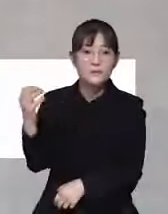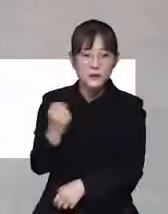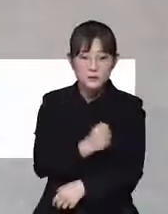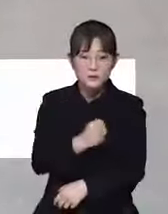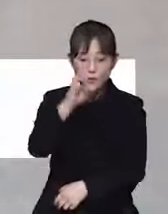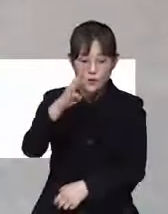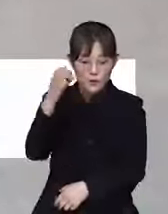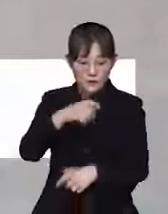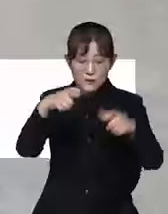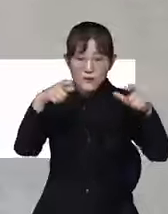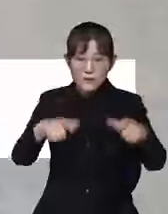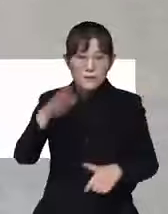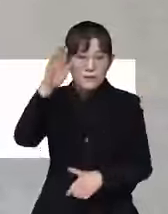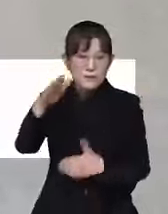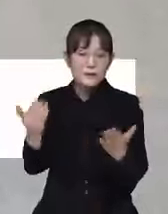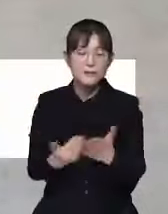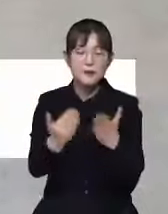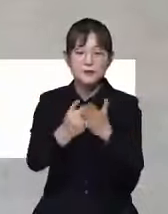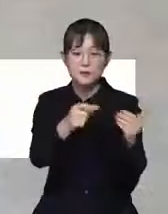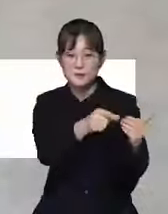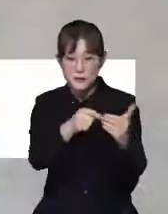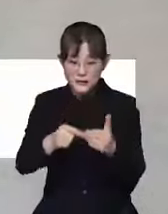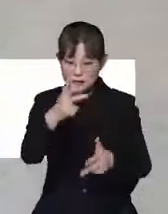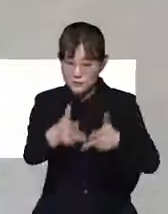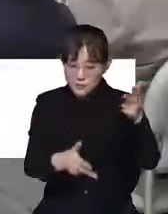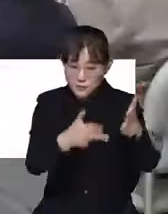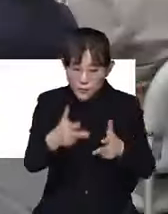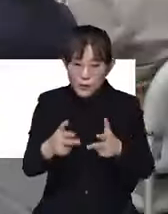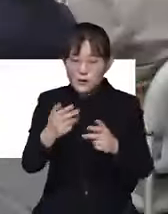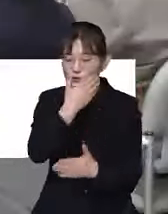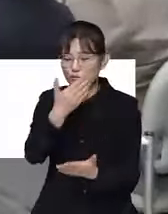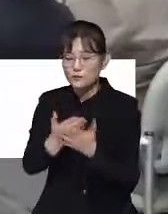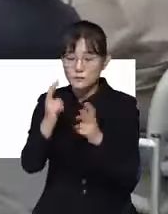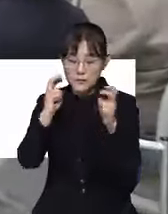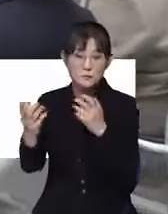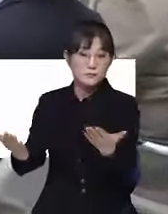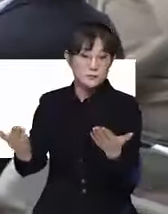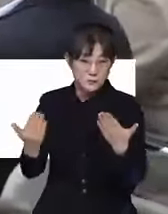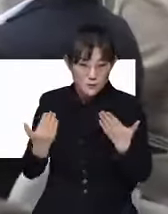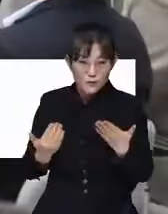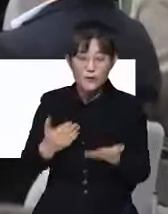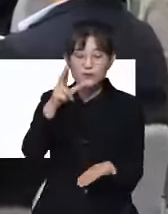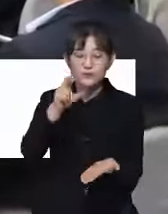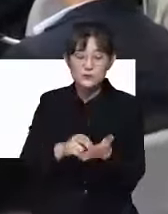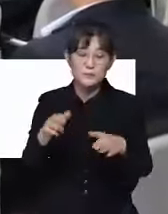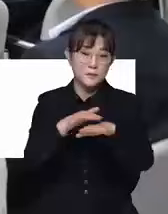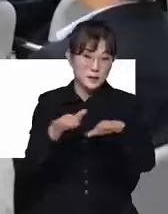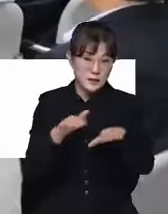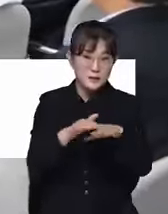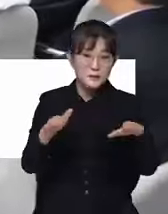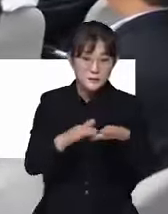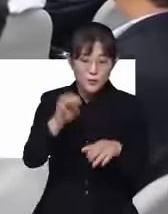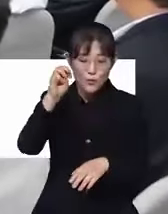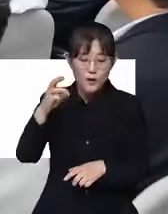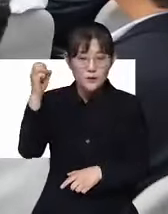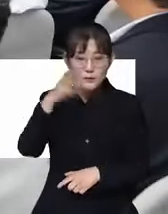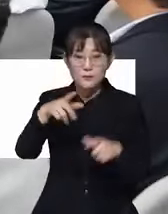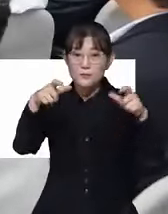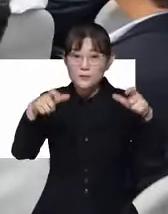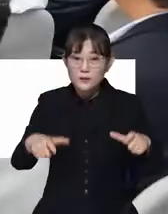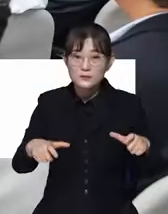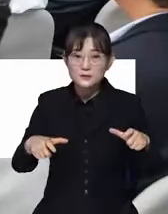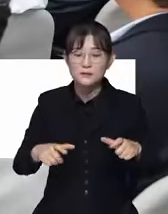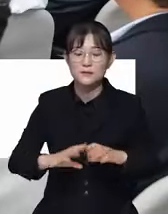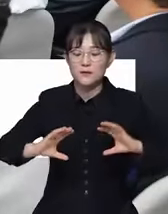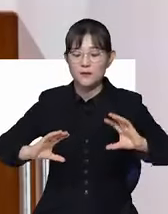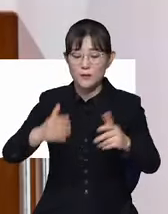광양만권의 미래 발전을 견인할 전략 산업과 앵코 기업을 유치하고 주요 현안을 해결해 광양만권의 글로벌